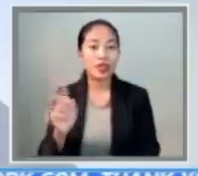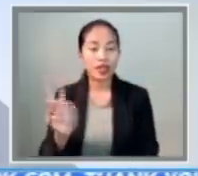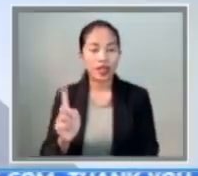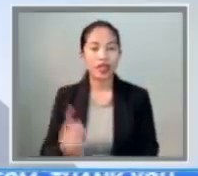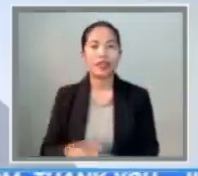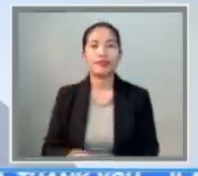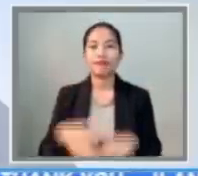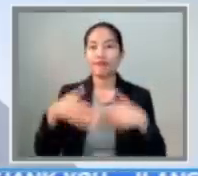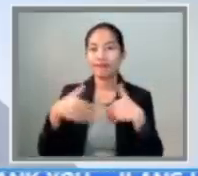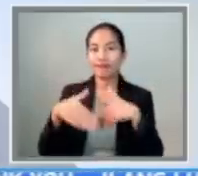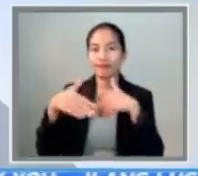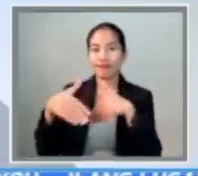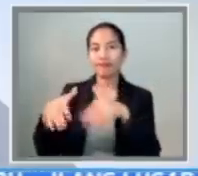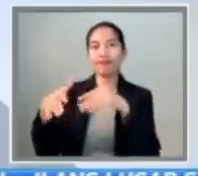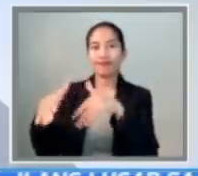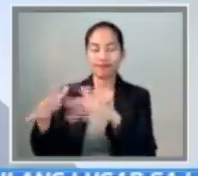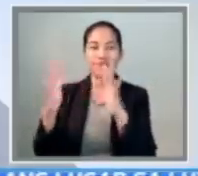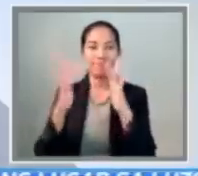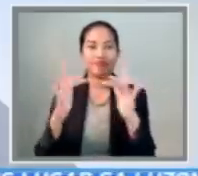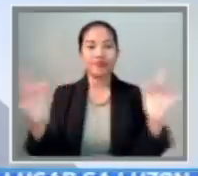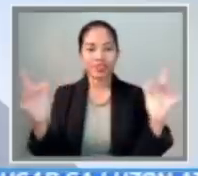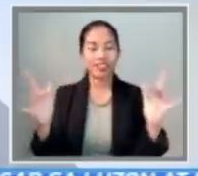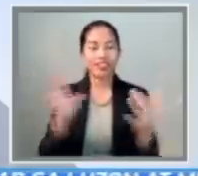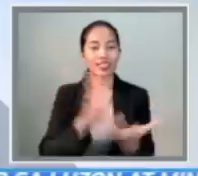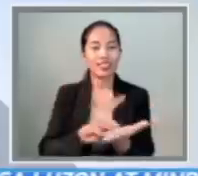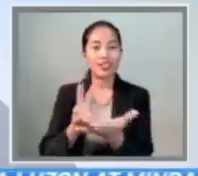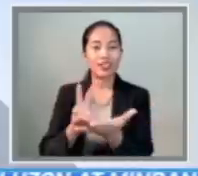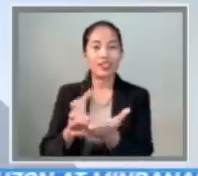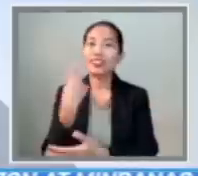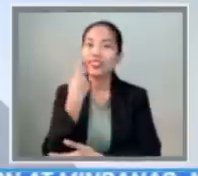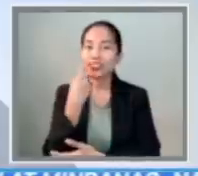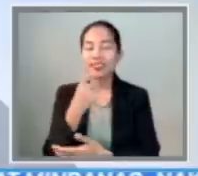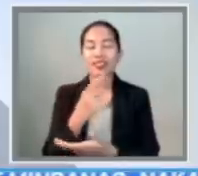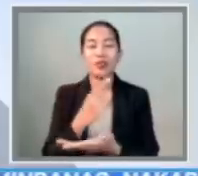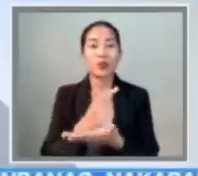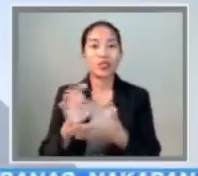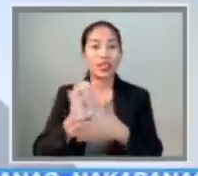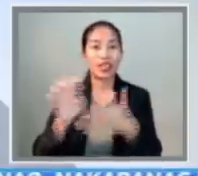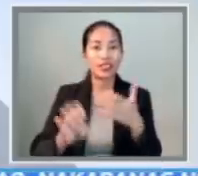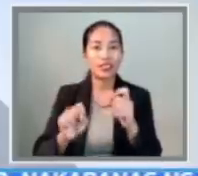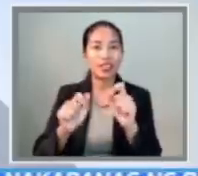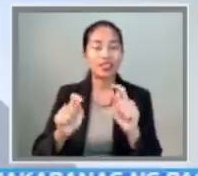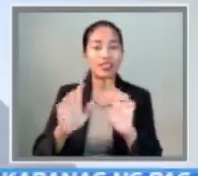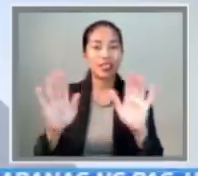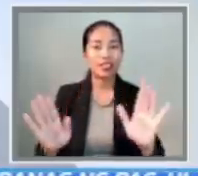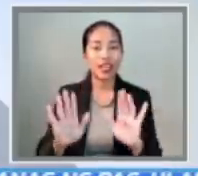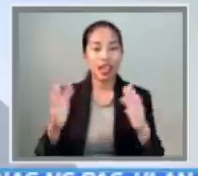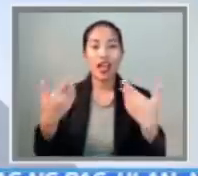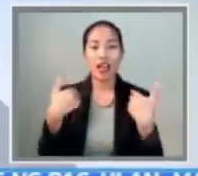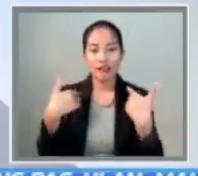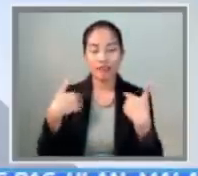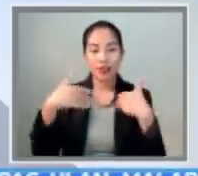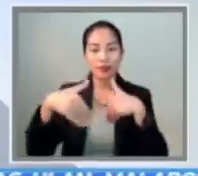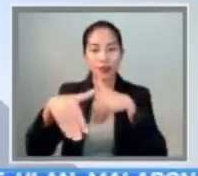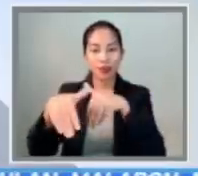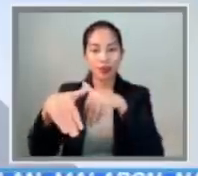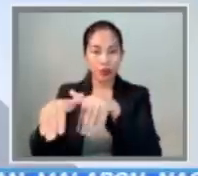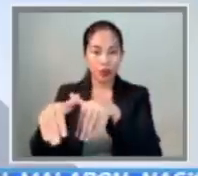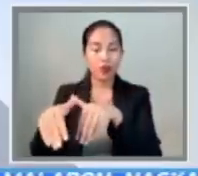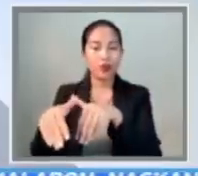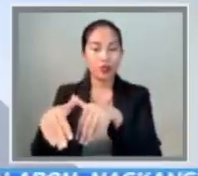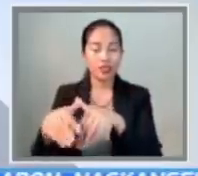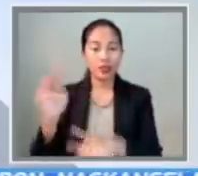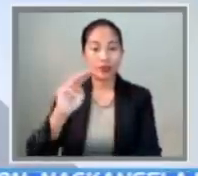mga bayan-bayan. Nito pong weekend nga lang ay nagkaroon ng Santa Cruzan dyan sa Rizal Park sa Maynila. Ang mainit na